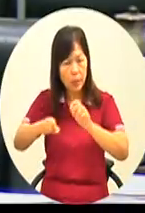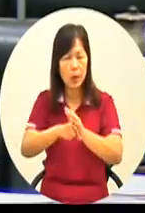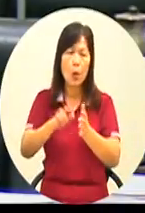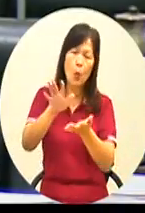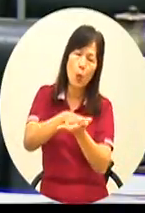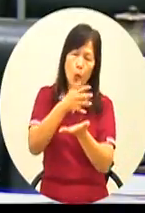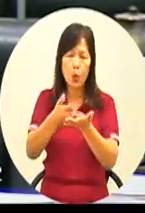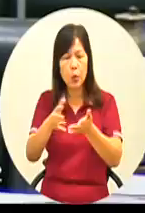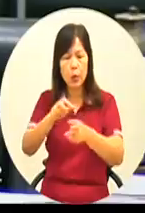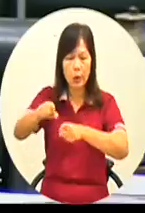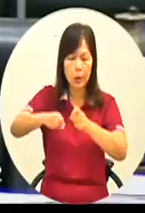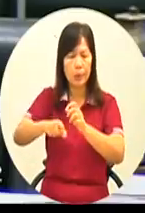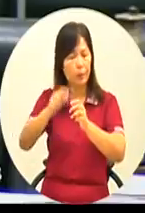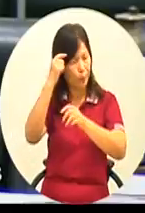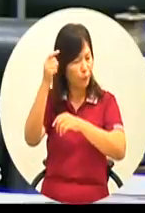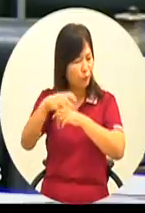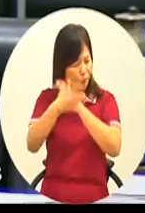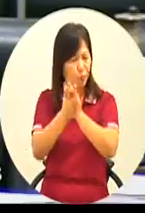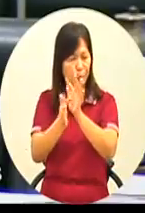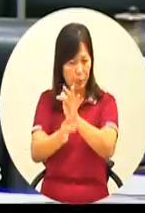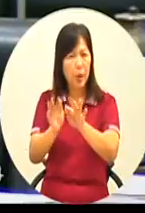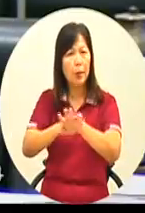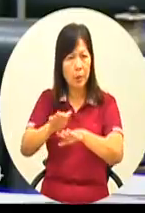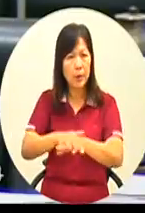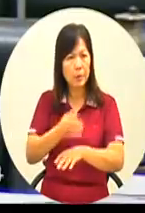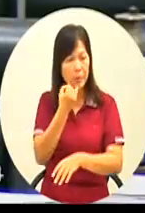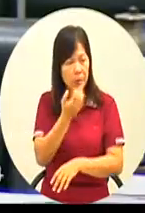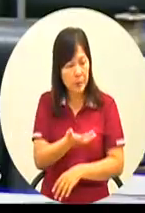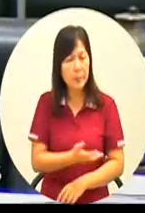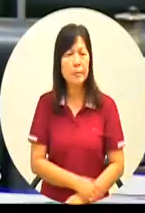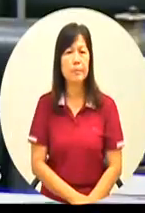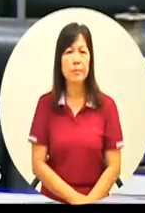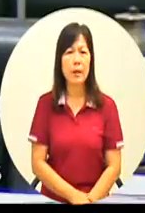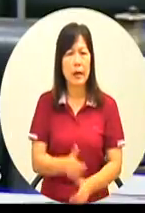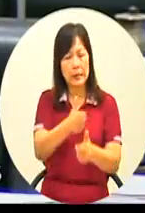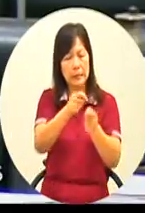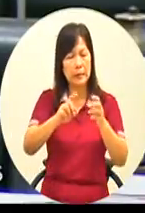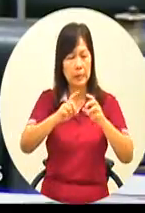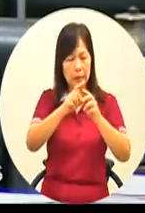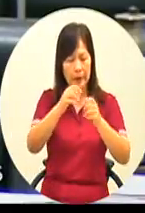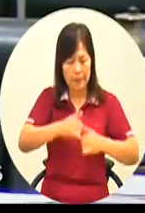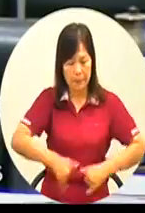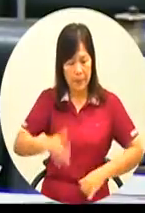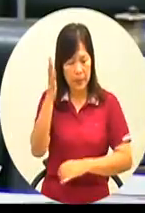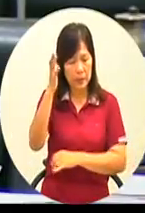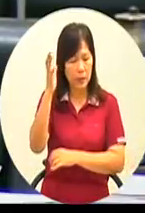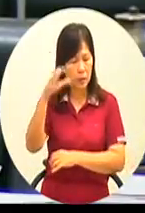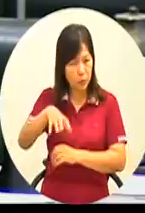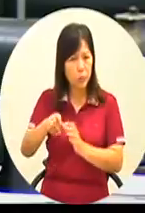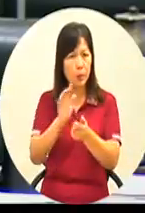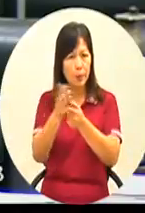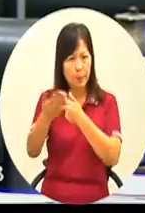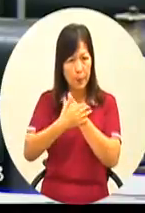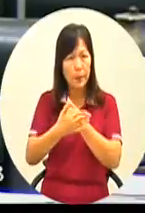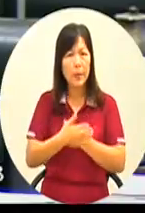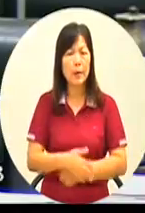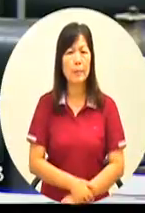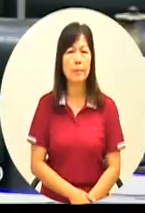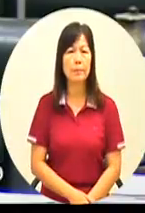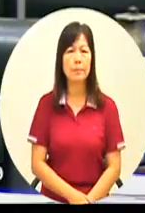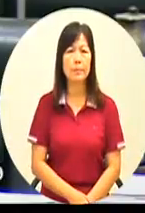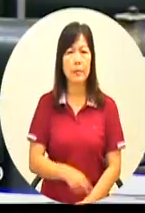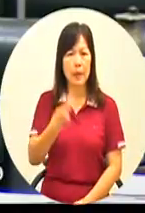规划上呢，可以做得更好。 好，我们再来了解一下， 好吧？ 好， 这个要谢谢民政局哈，张局长。还有一个哈，局长刚